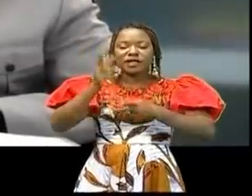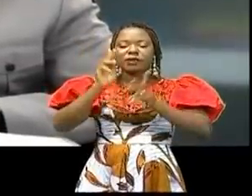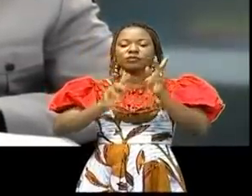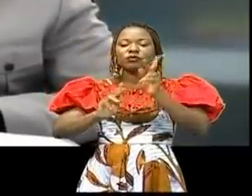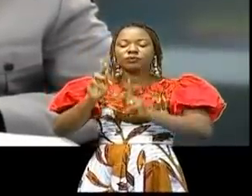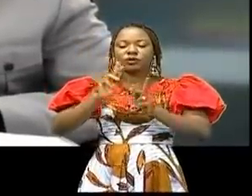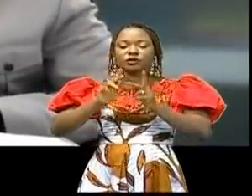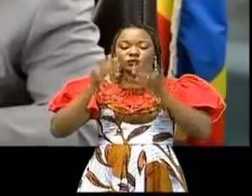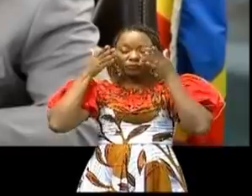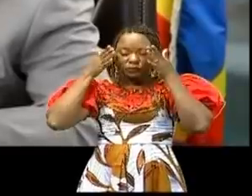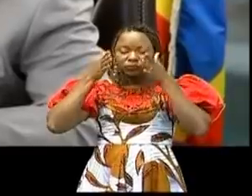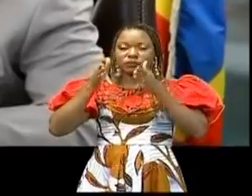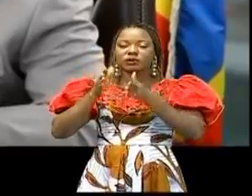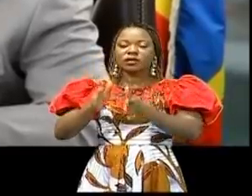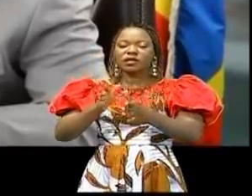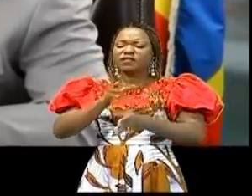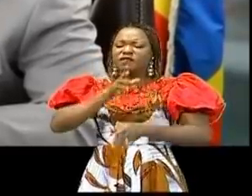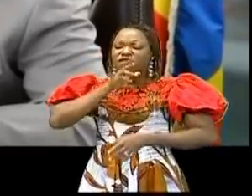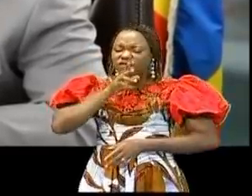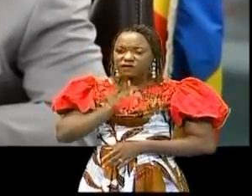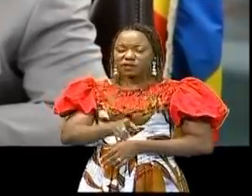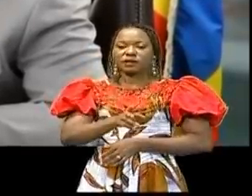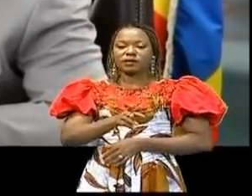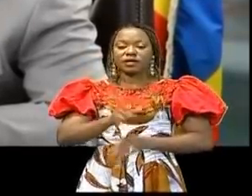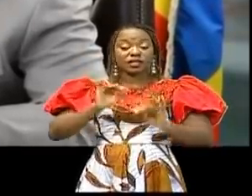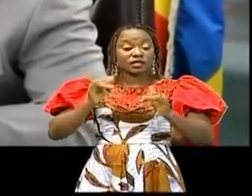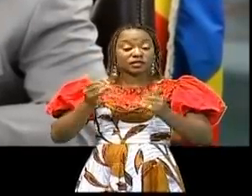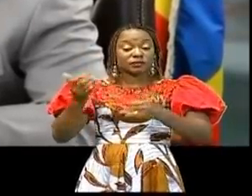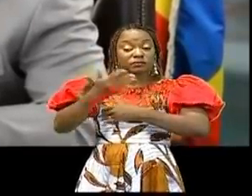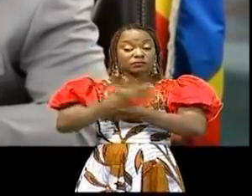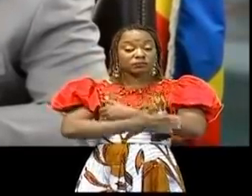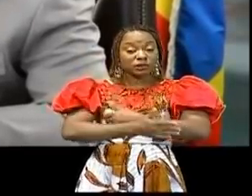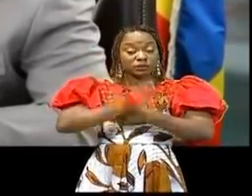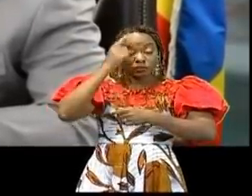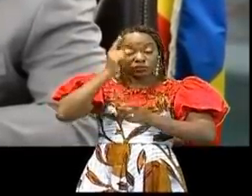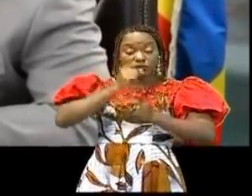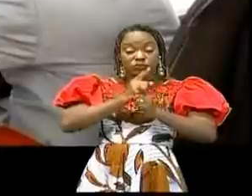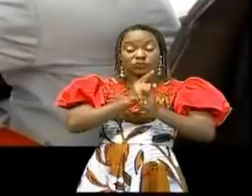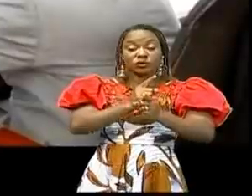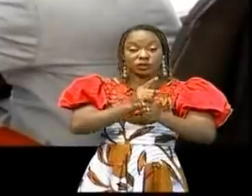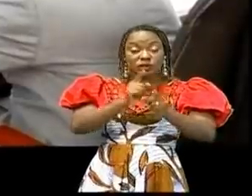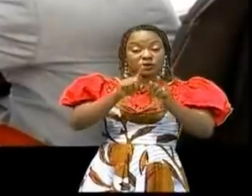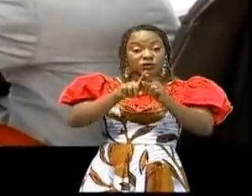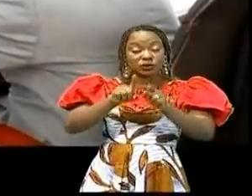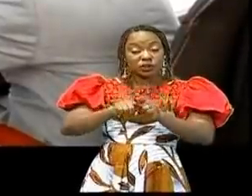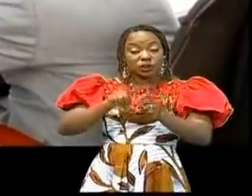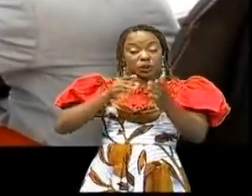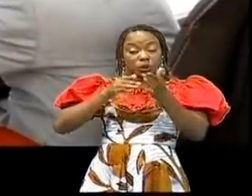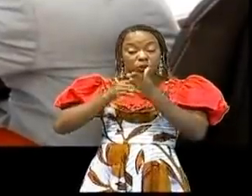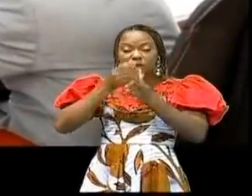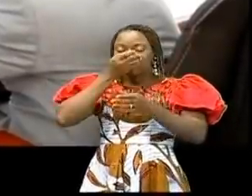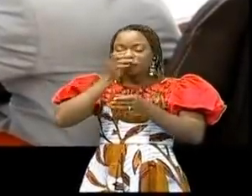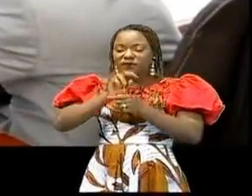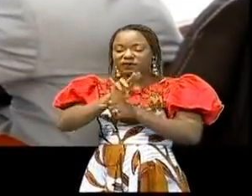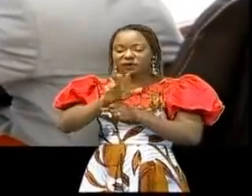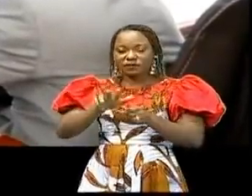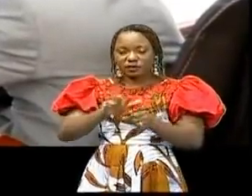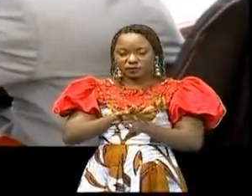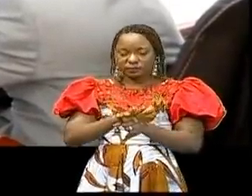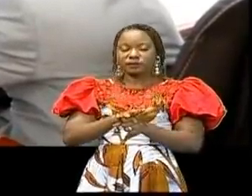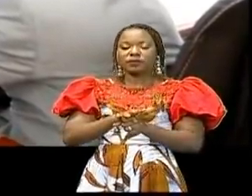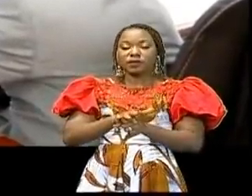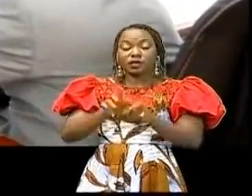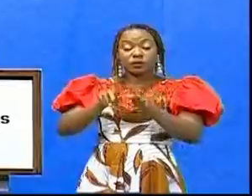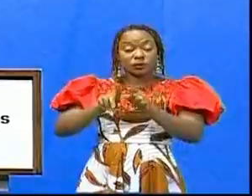à observer scrupuleusement les gestes barrières pour se protéger et se prémunir contre les vagues éventuelles.